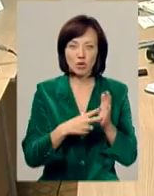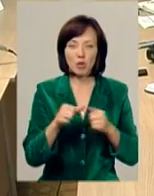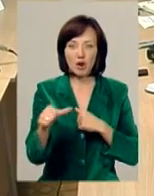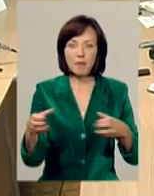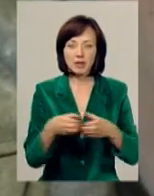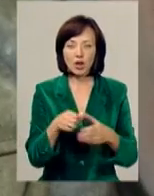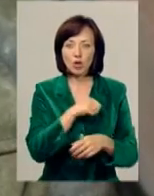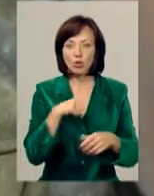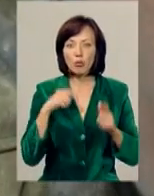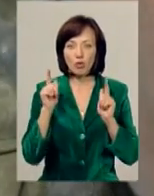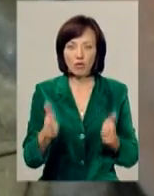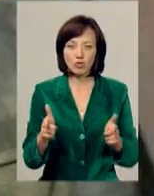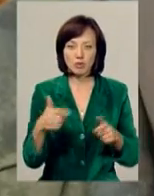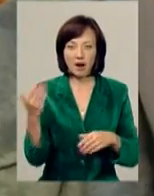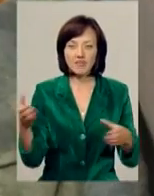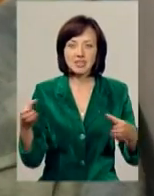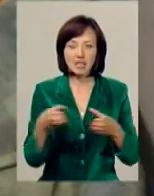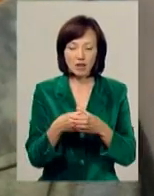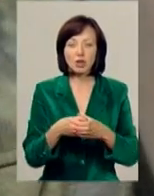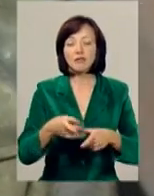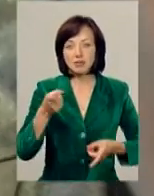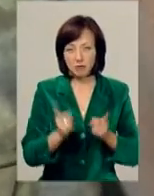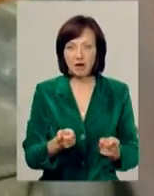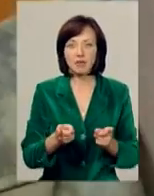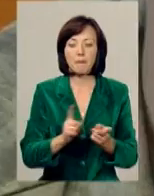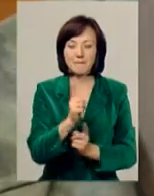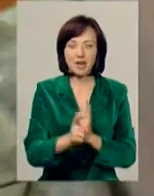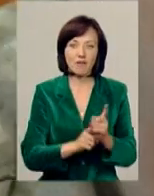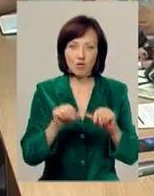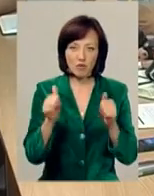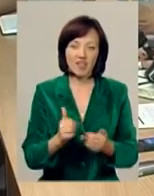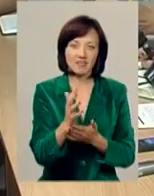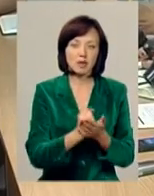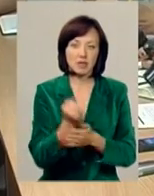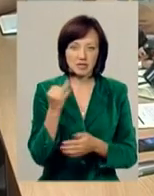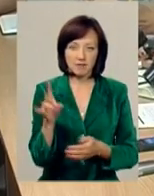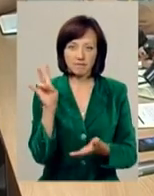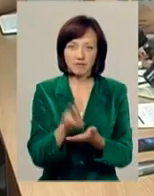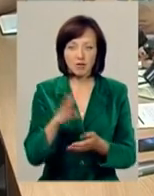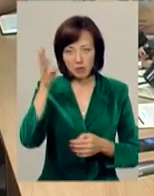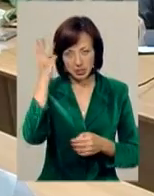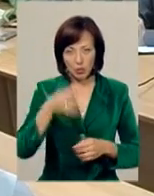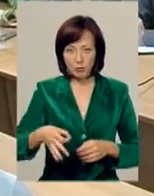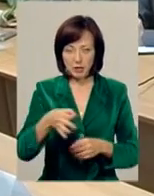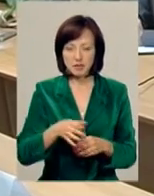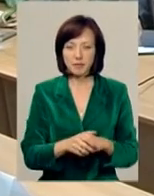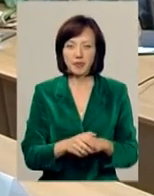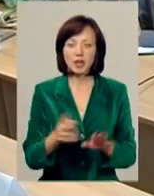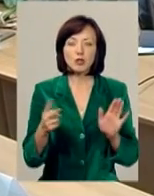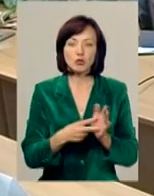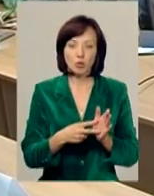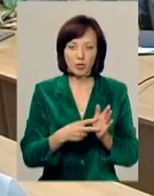батальйон добровольчого українського корпусу Правий сектор насправді переформували в запасний він дислокуватиметься в Хмельницькій області сьомий